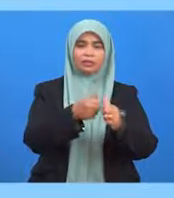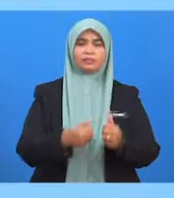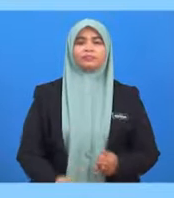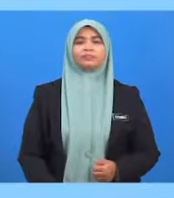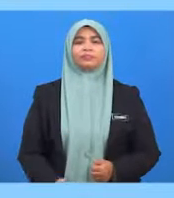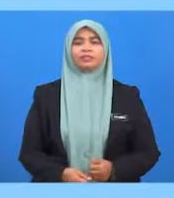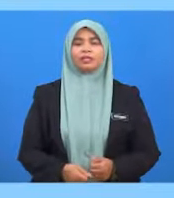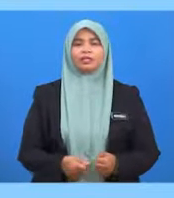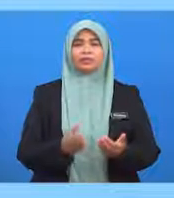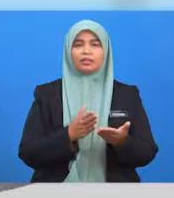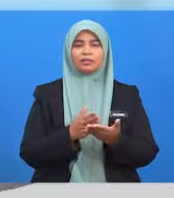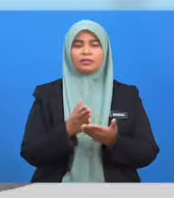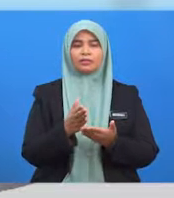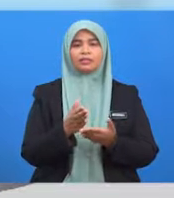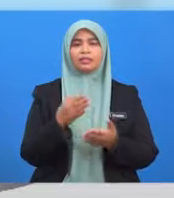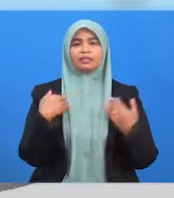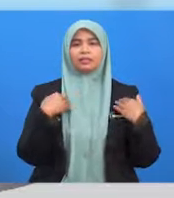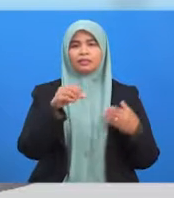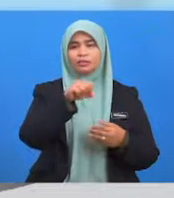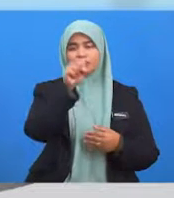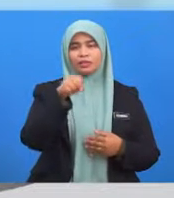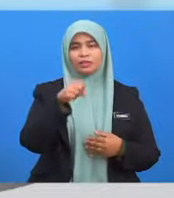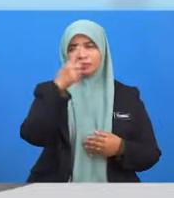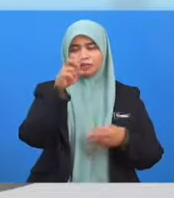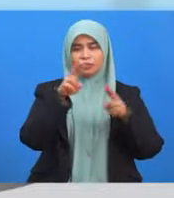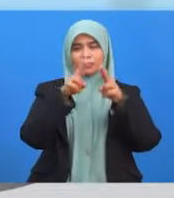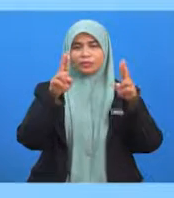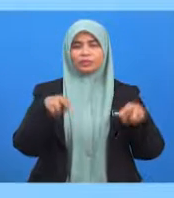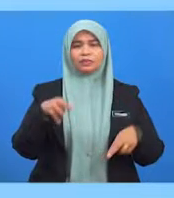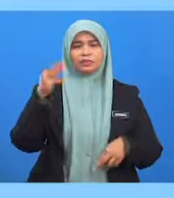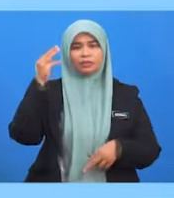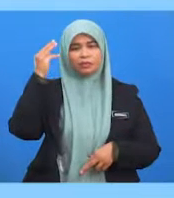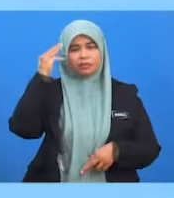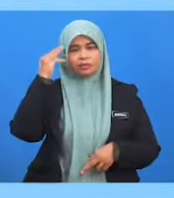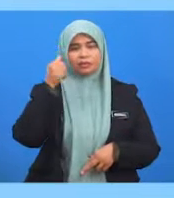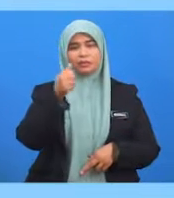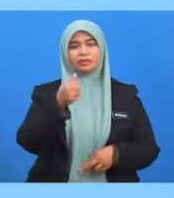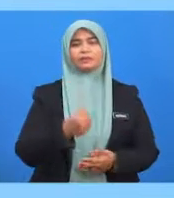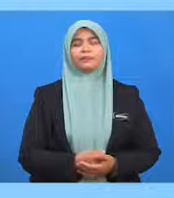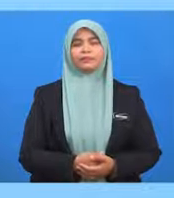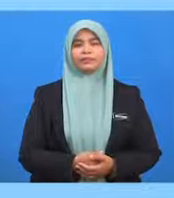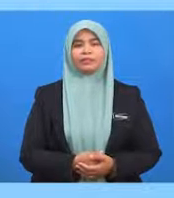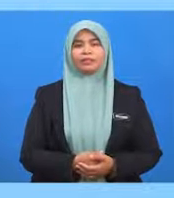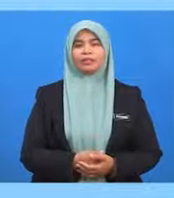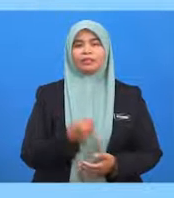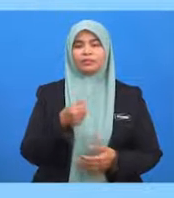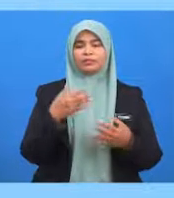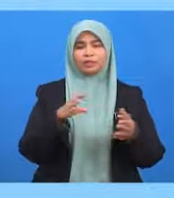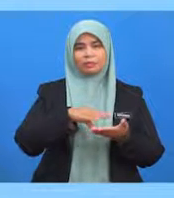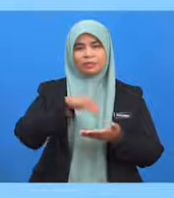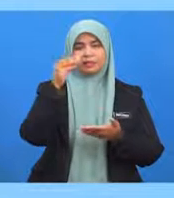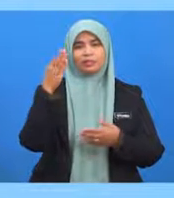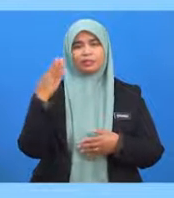Seterusnya, cikgu kemukakan soalan bagi menguji minda kamu. Kamu telah pun pelajari